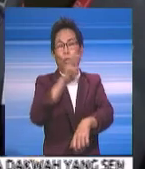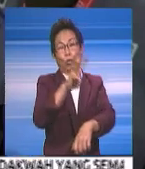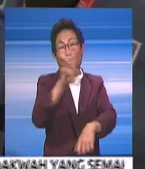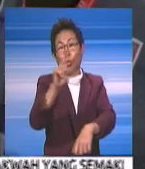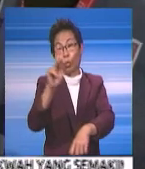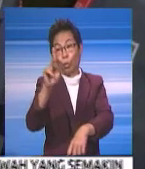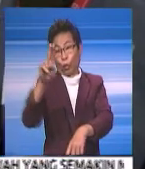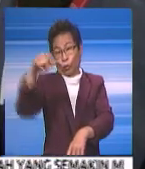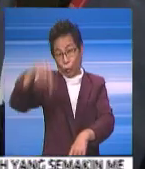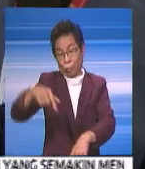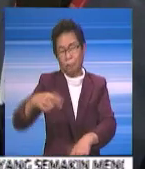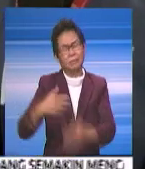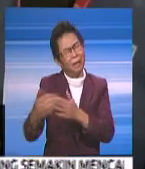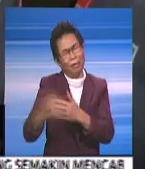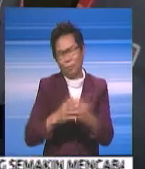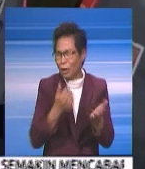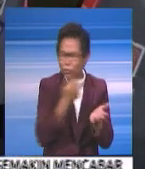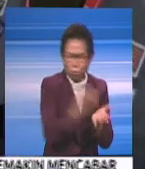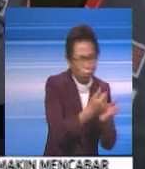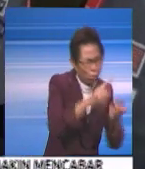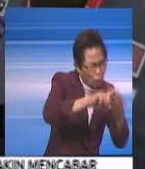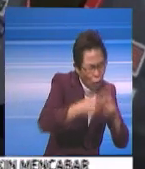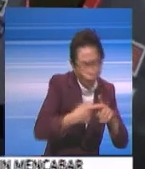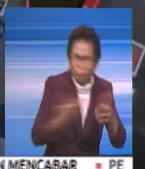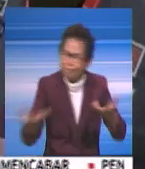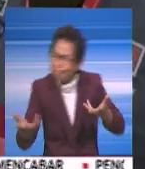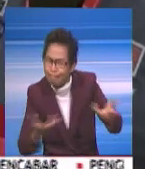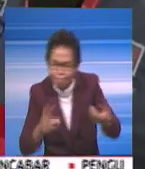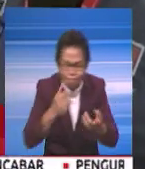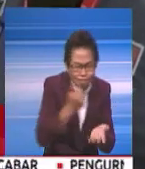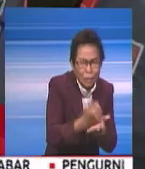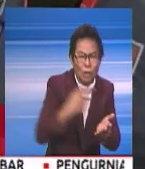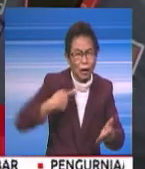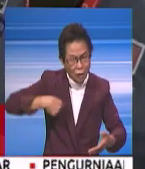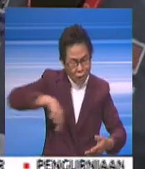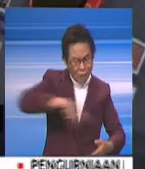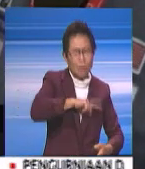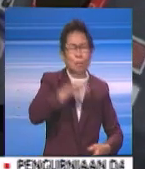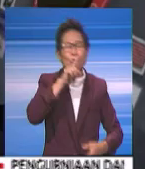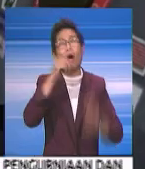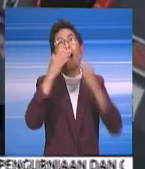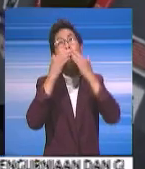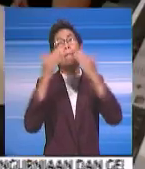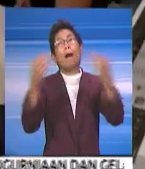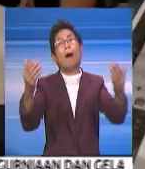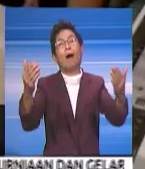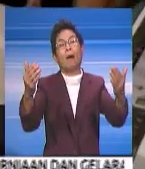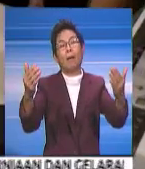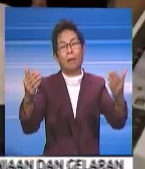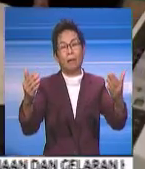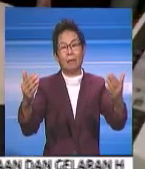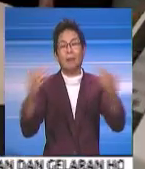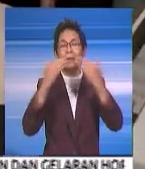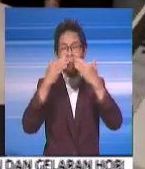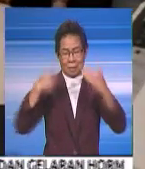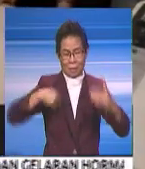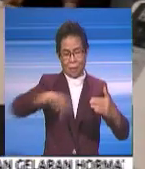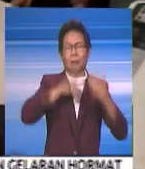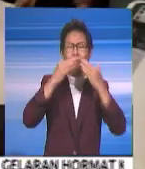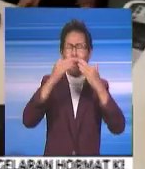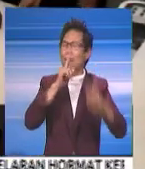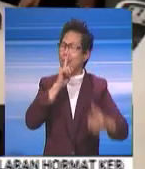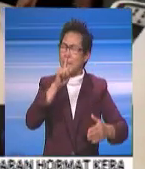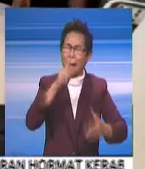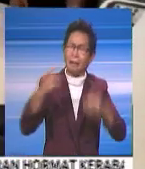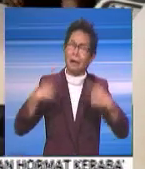tak kisah. Kita minta tolong kawan satu sama lain kan. Kita semua memang, alhamdulillah, semua ringan tulang. Semua memang nak tolong. Memang